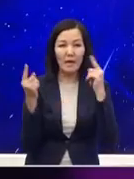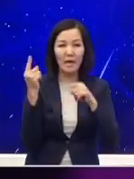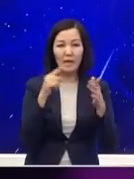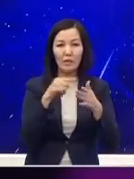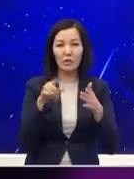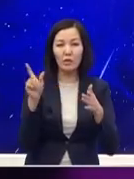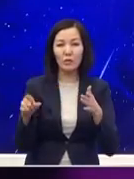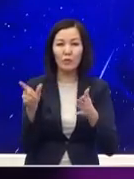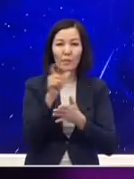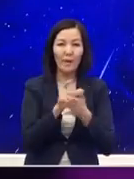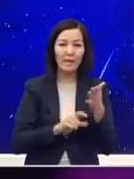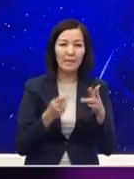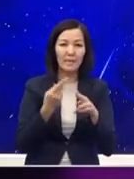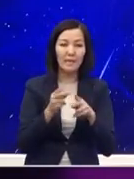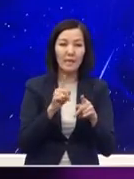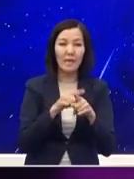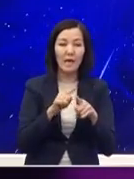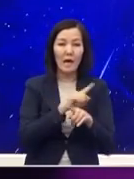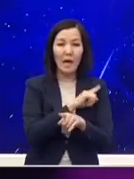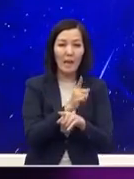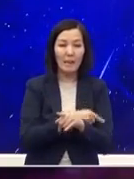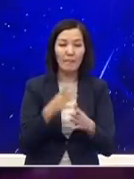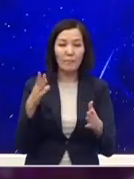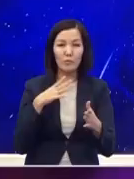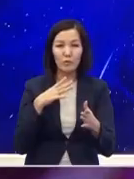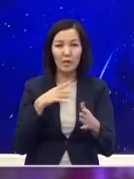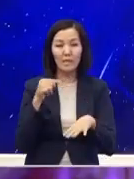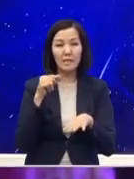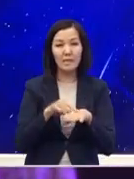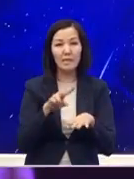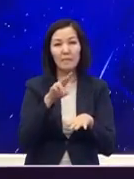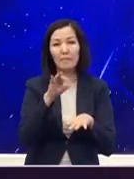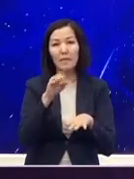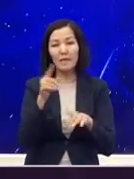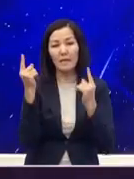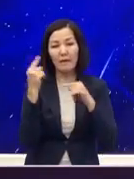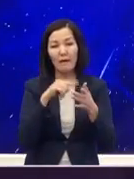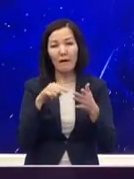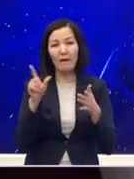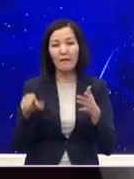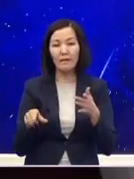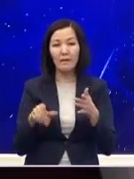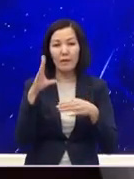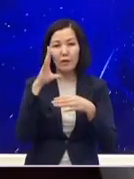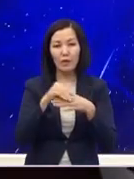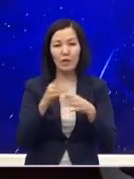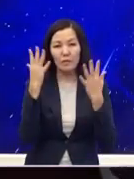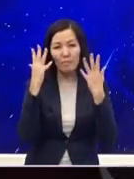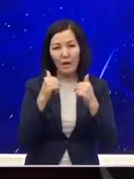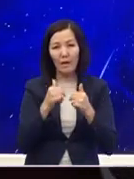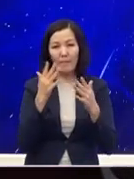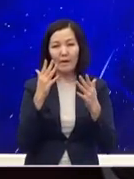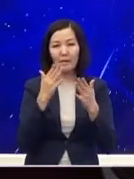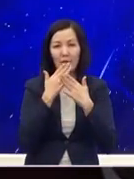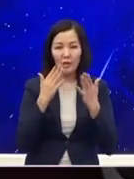алып күш. Қалам тартқан жетеуде сыршыл, сезім толғаған лирик ақын. Сол себепті де кеште махаббат, ғашықтық